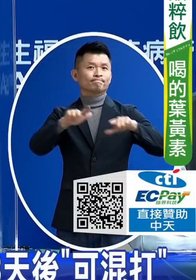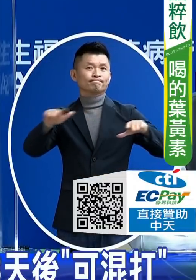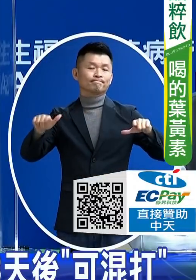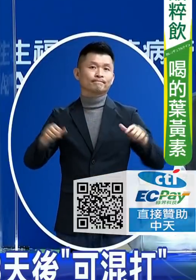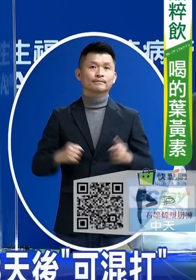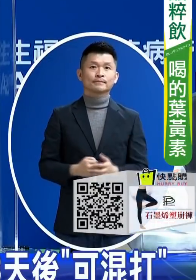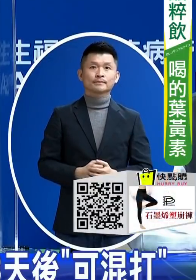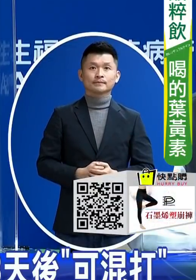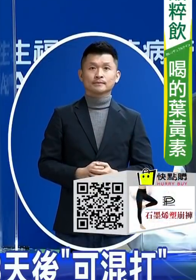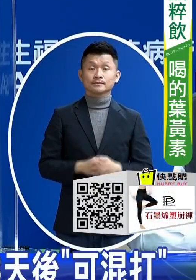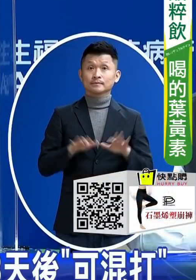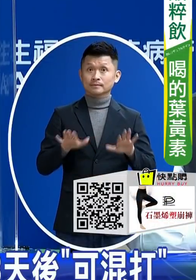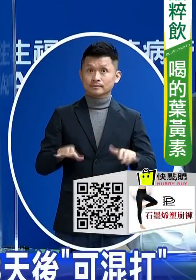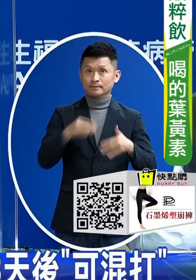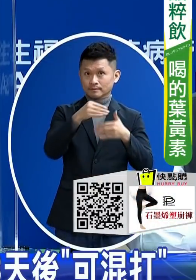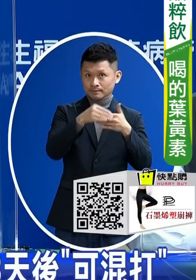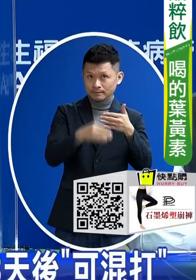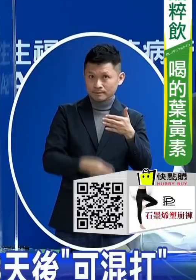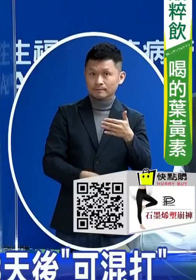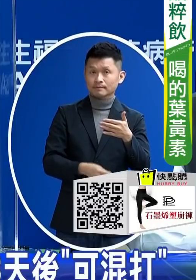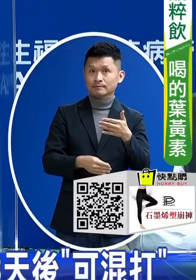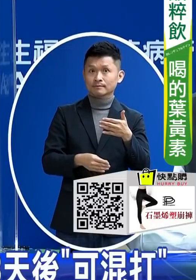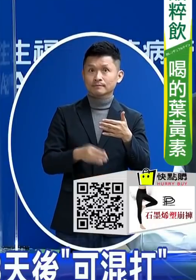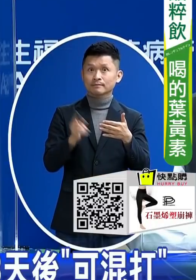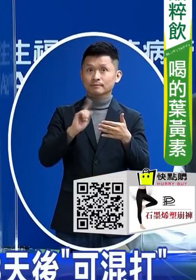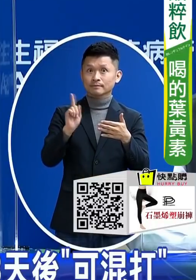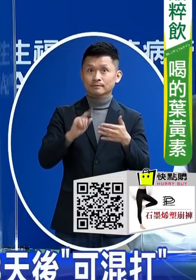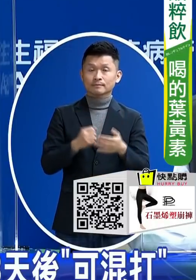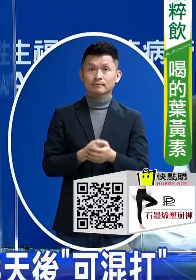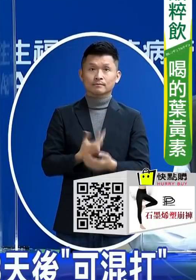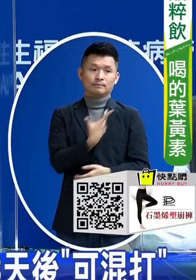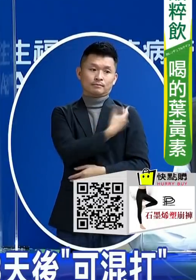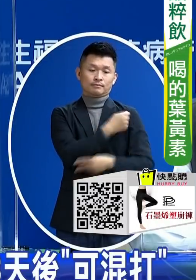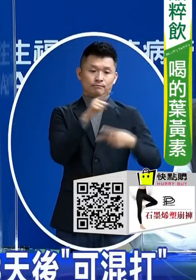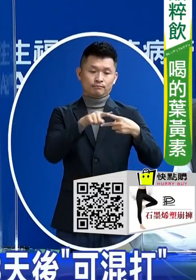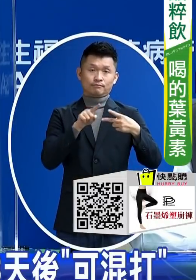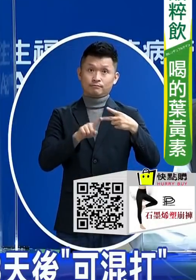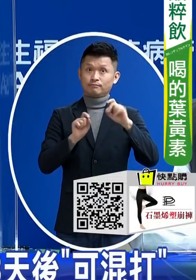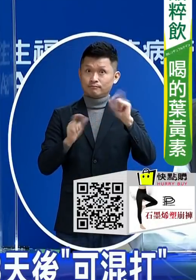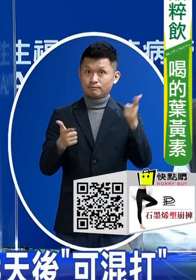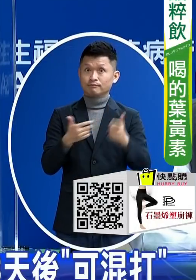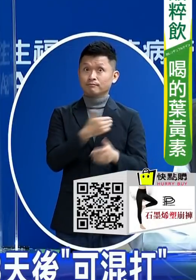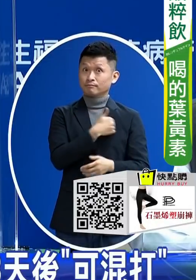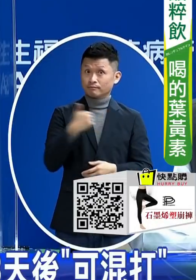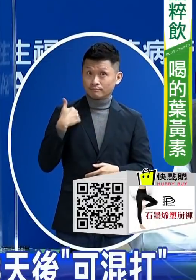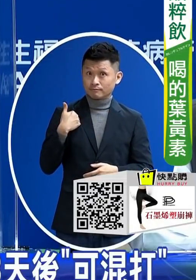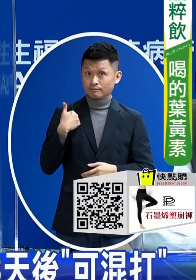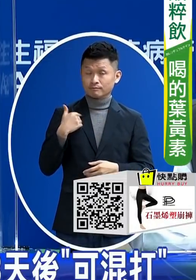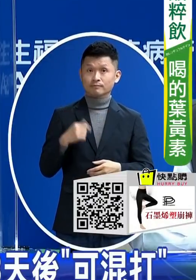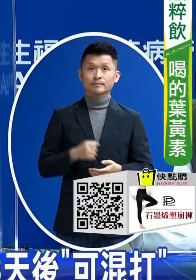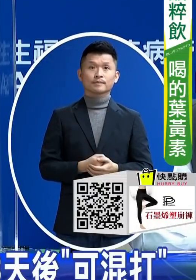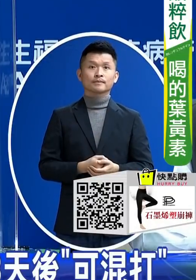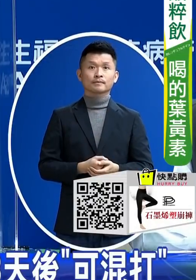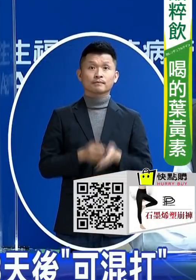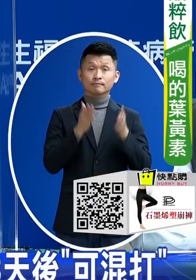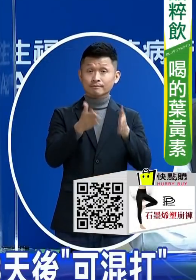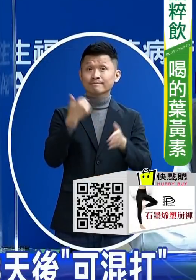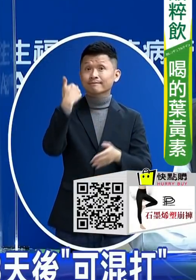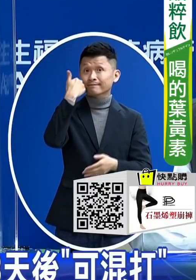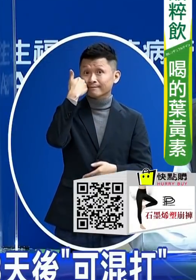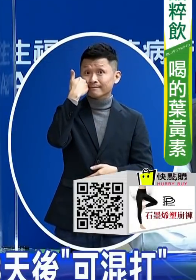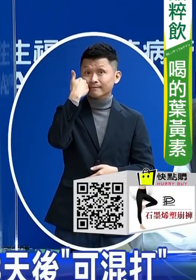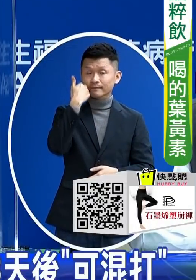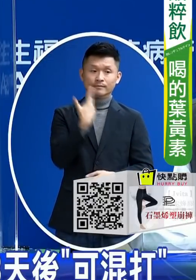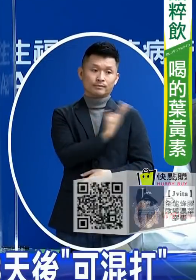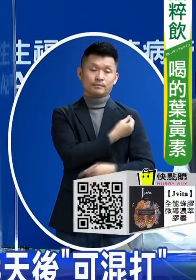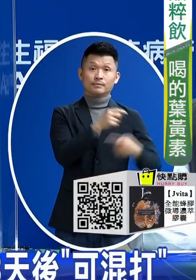就规定就是可以，我们可以让它混打，打完两剂，就是说适用的对象已经接种一